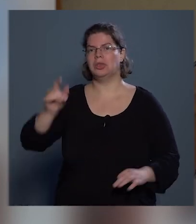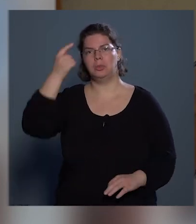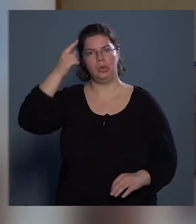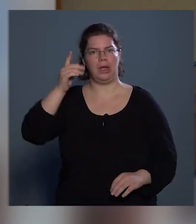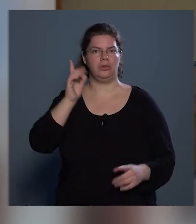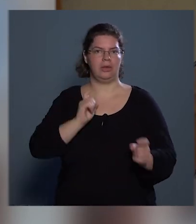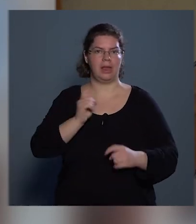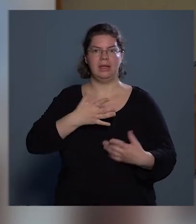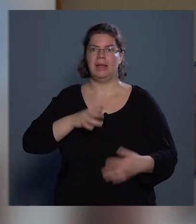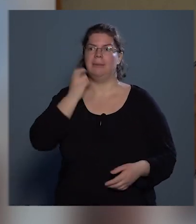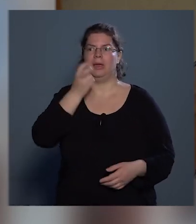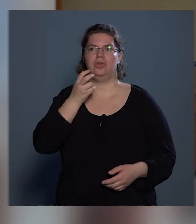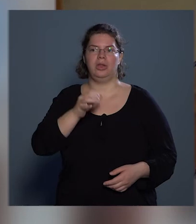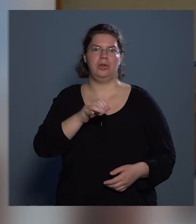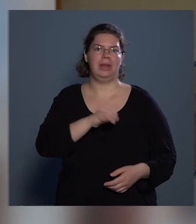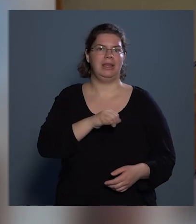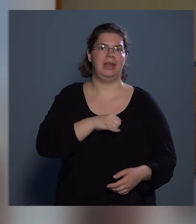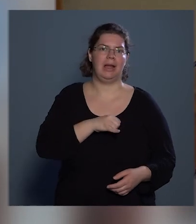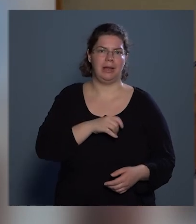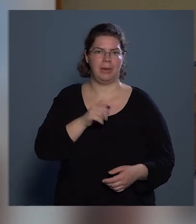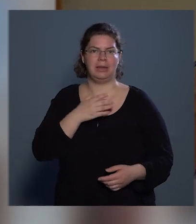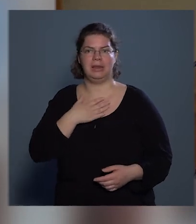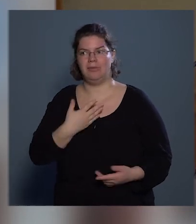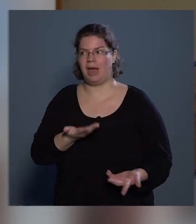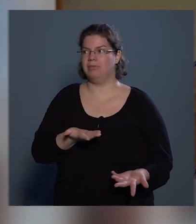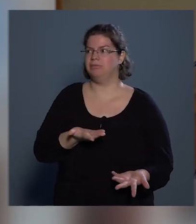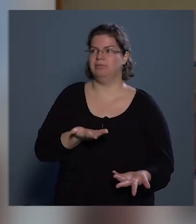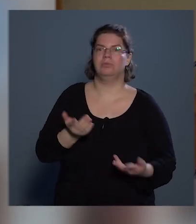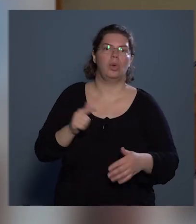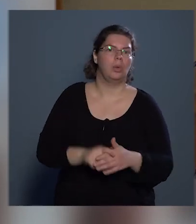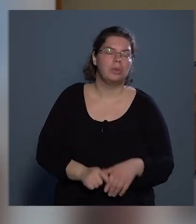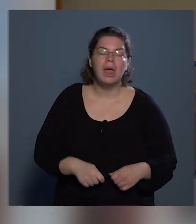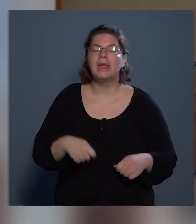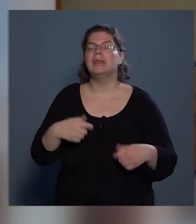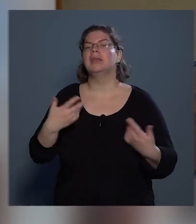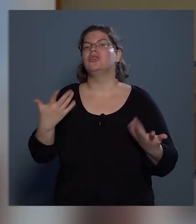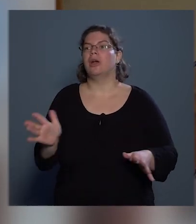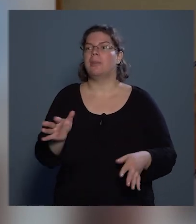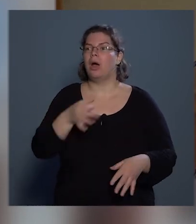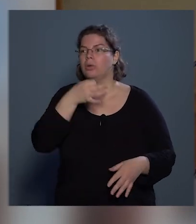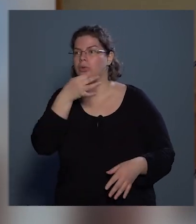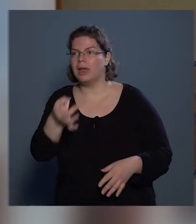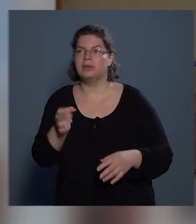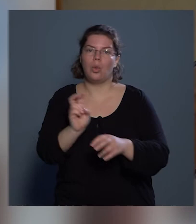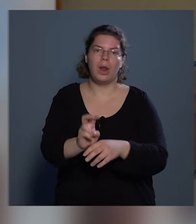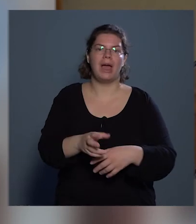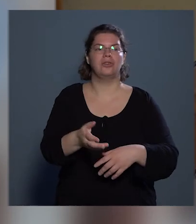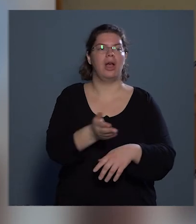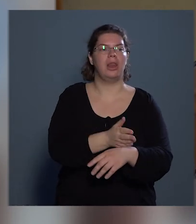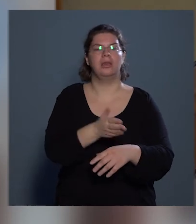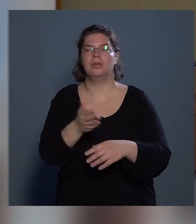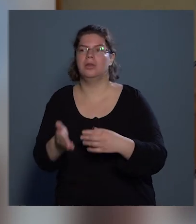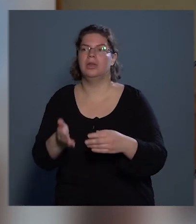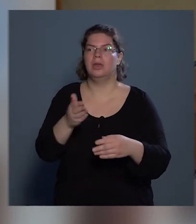Pest Erzsébet érdekében kíván dönteni. Sem a hozzászólása elején, közepén, sem a végén az